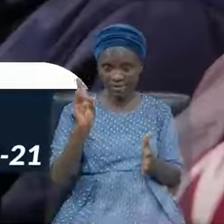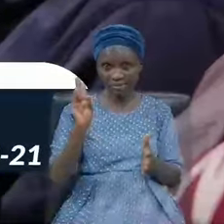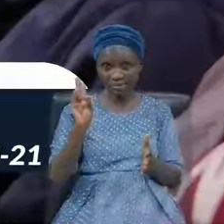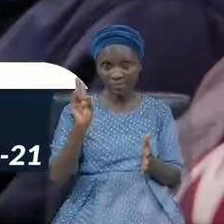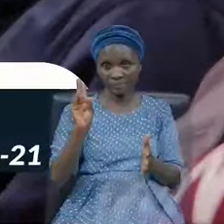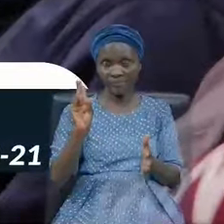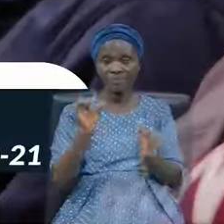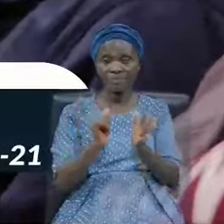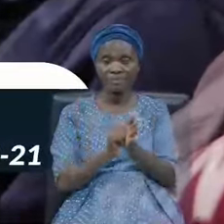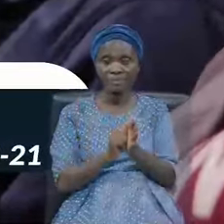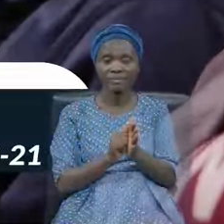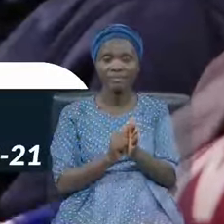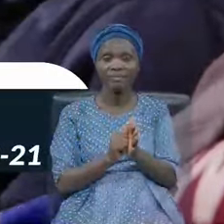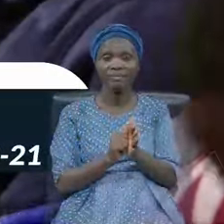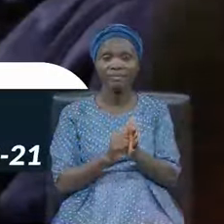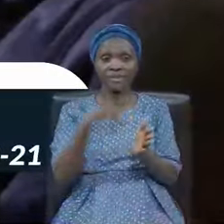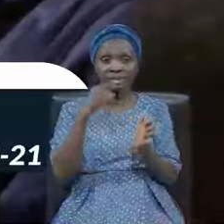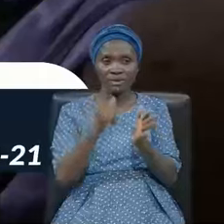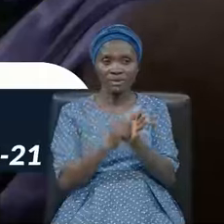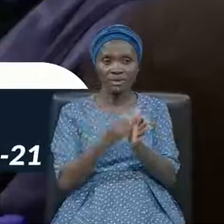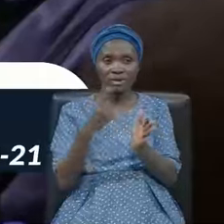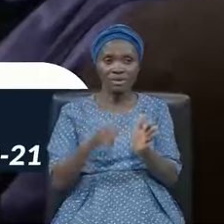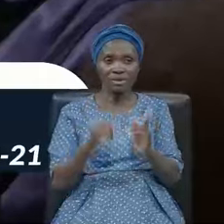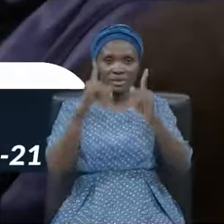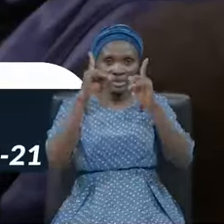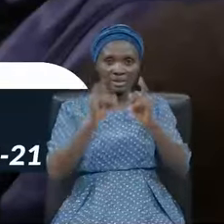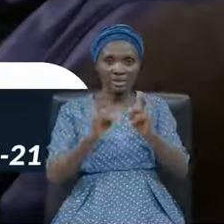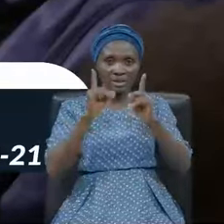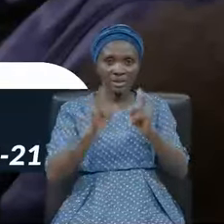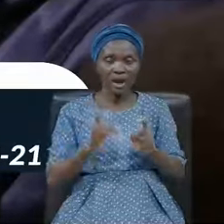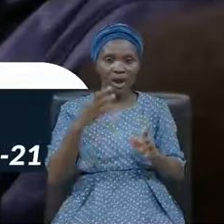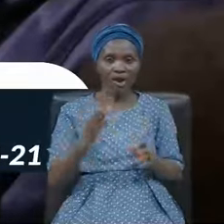Afin que l'épreuve de votre foi, il y aura des gens